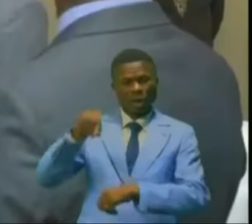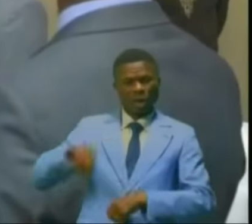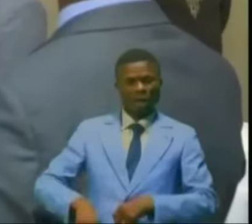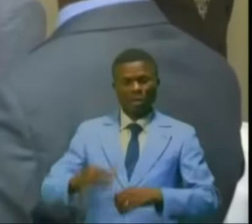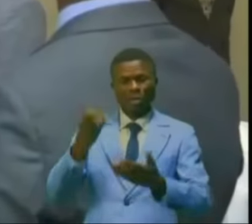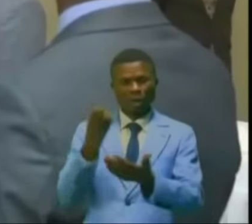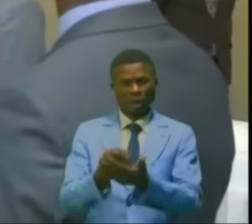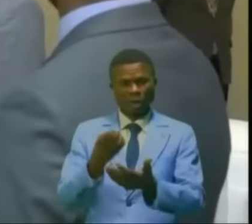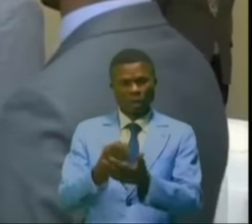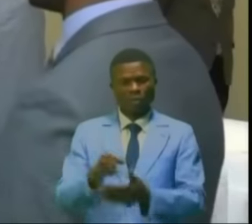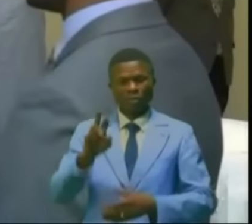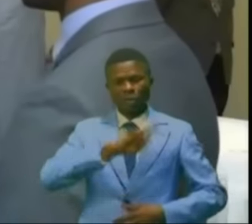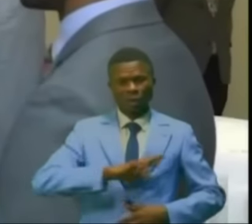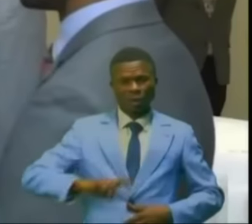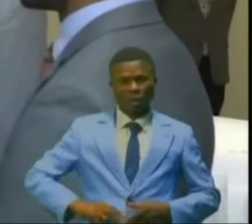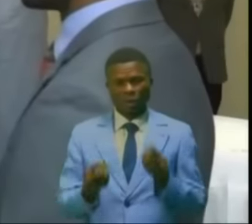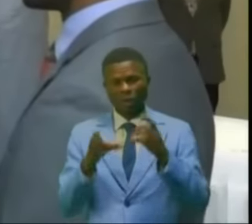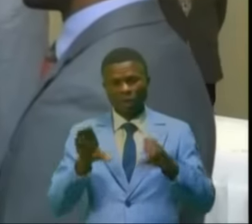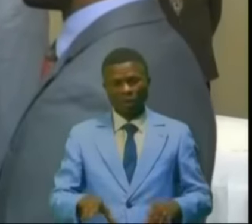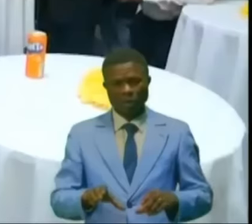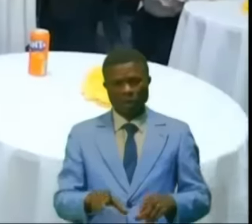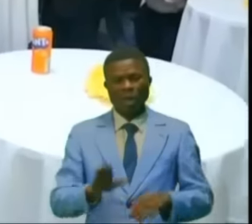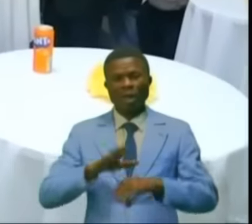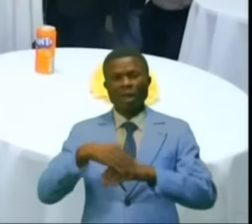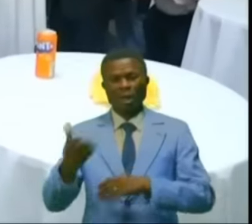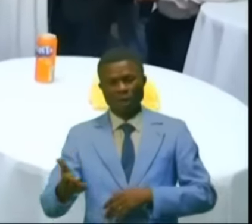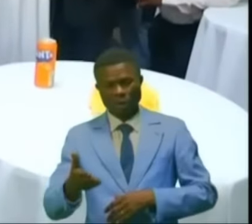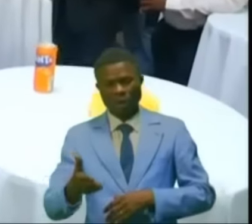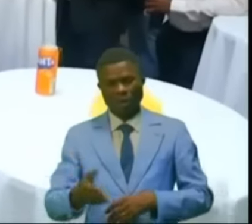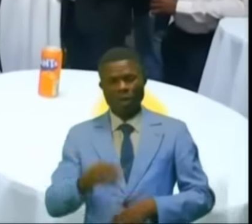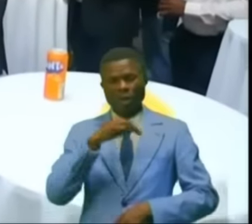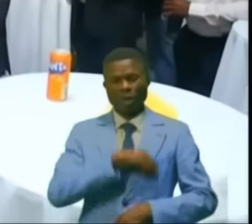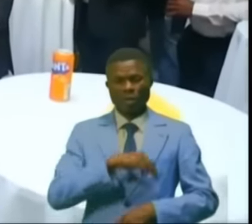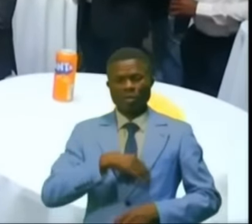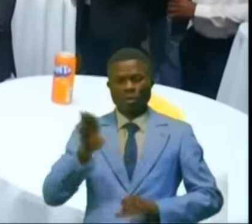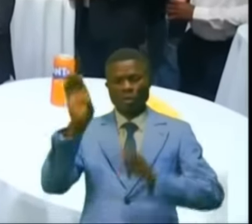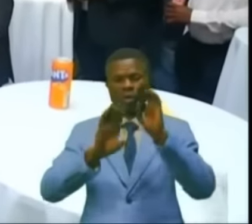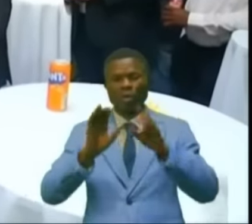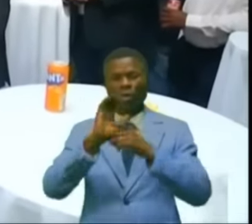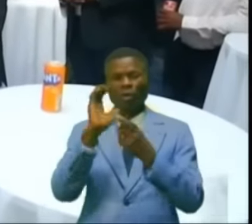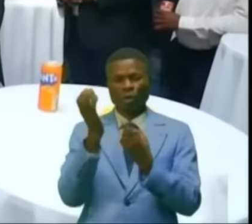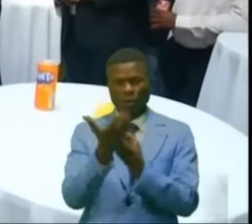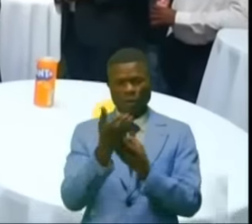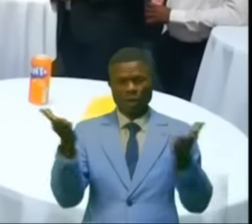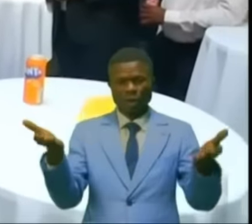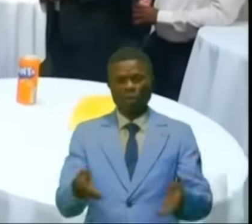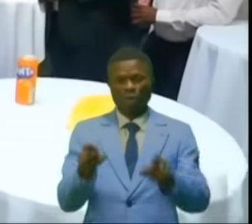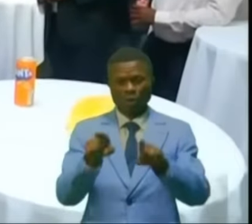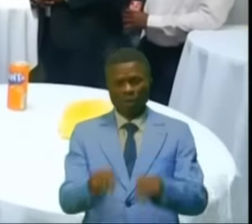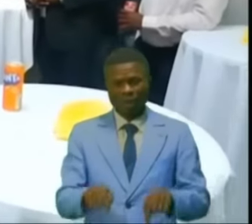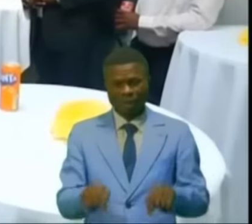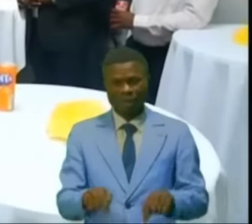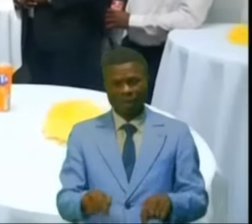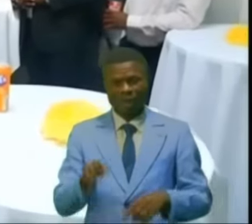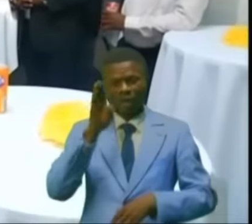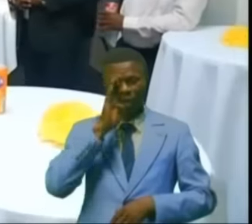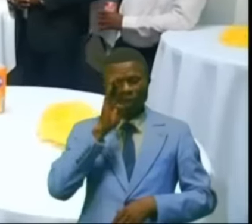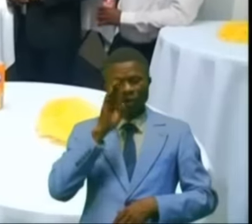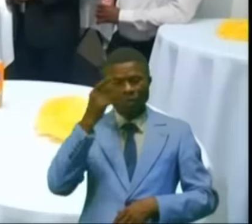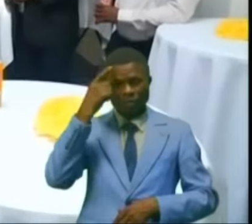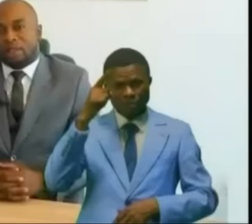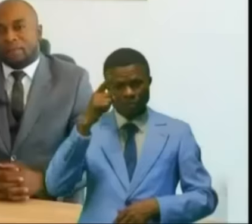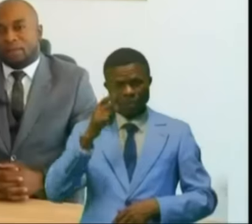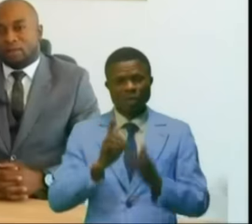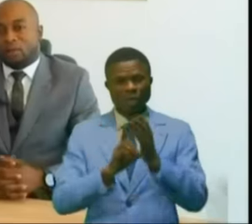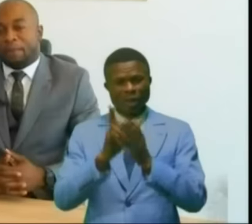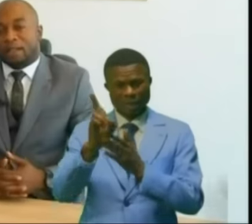économiques de la RDC en Flandre. Et enfin, d'un point de vue scientifique et culturel, nous sommes là également pour